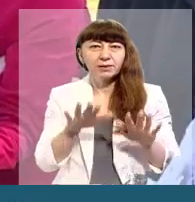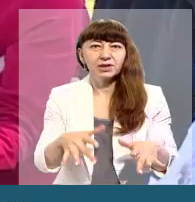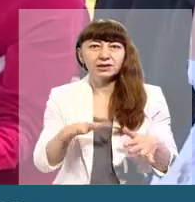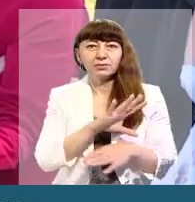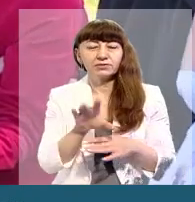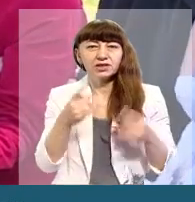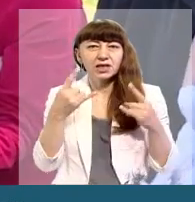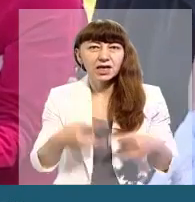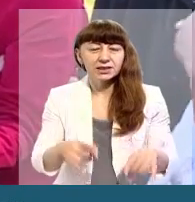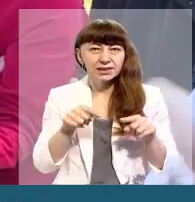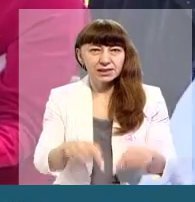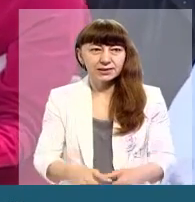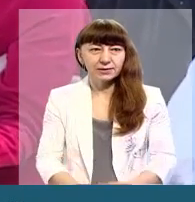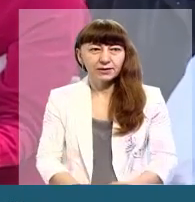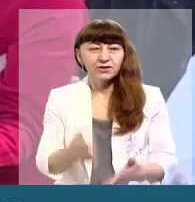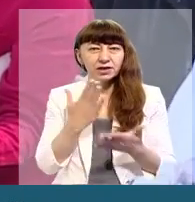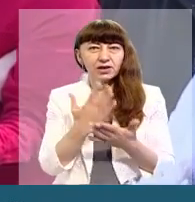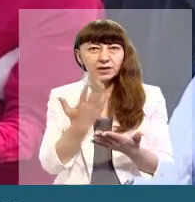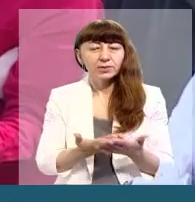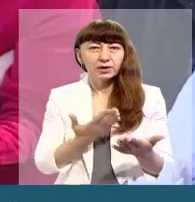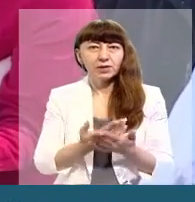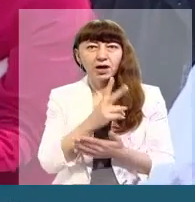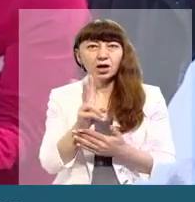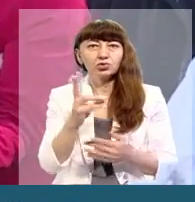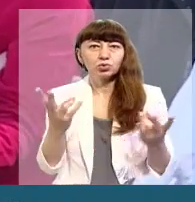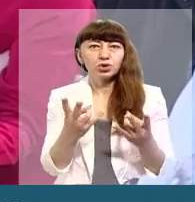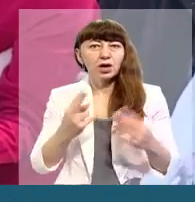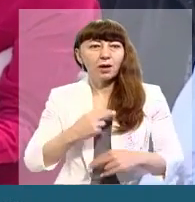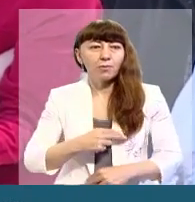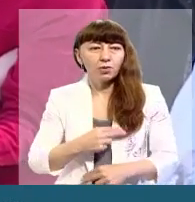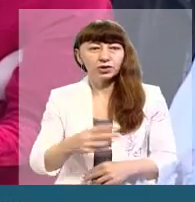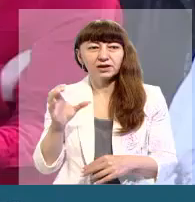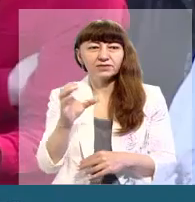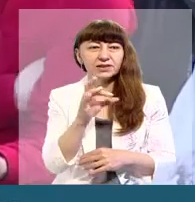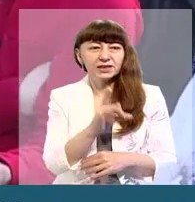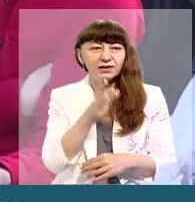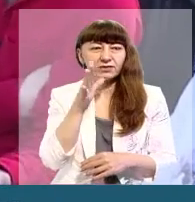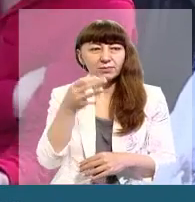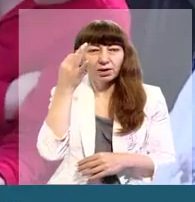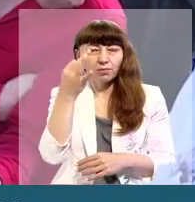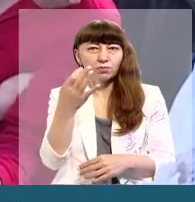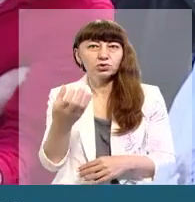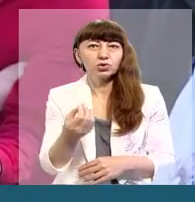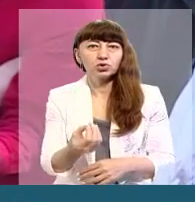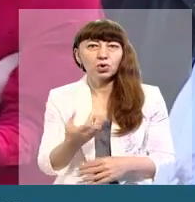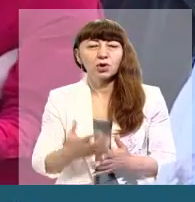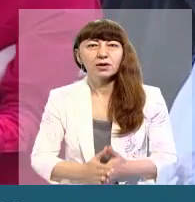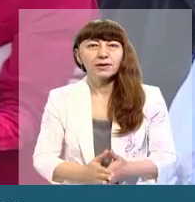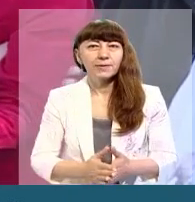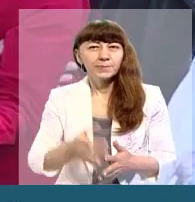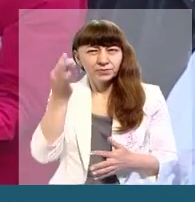родились. Вот вы являетесь примером того, как надо работать. И в советское время, я помню еще, Пешковку, когда